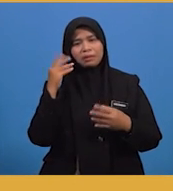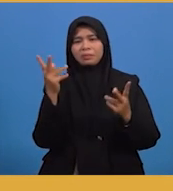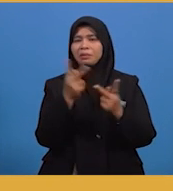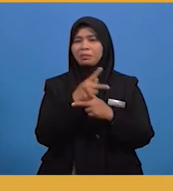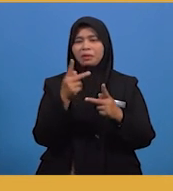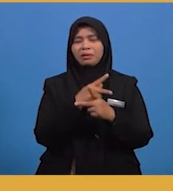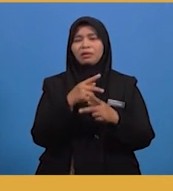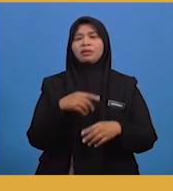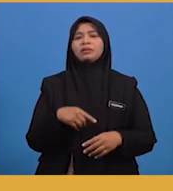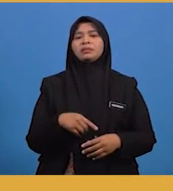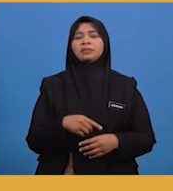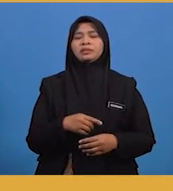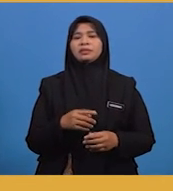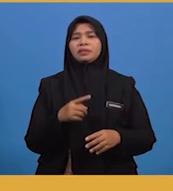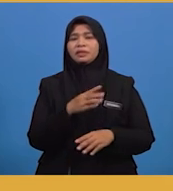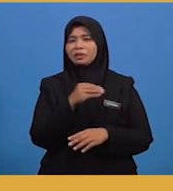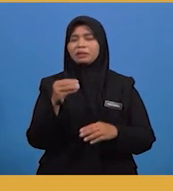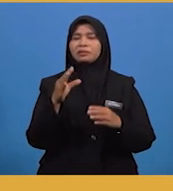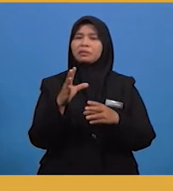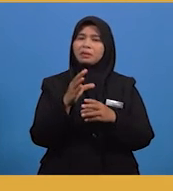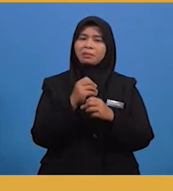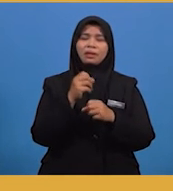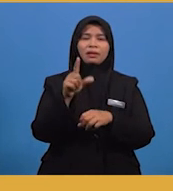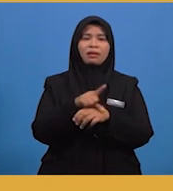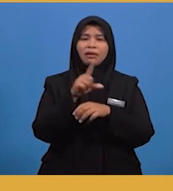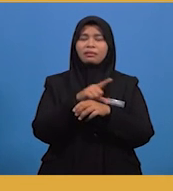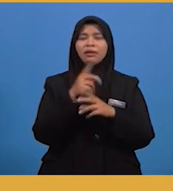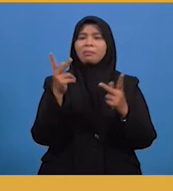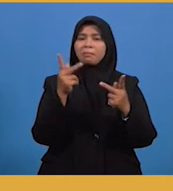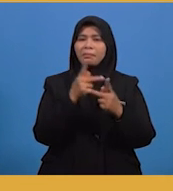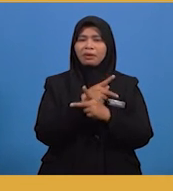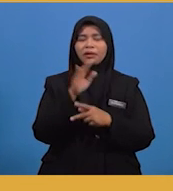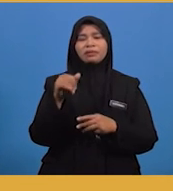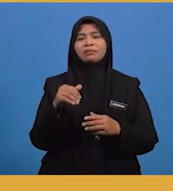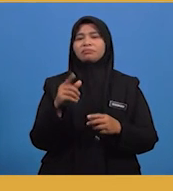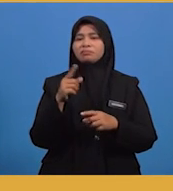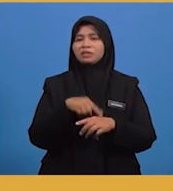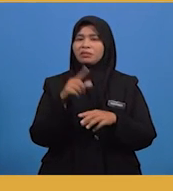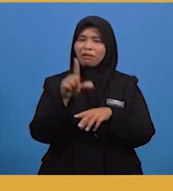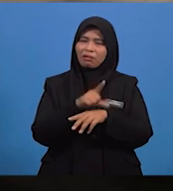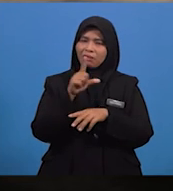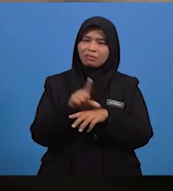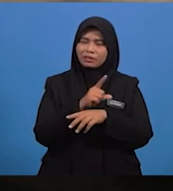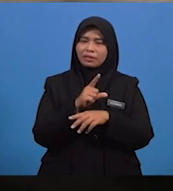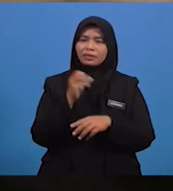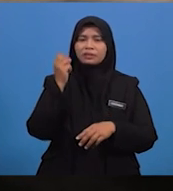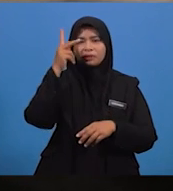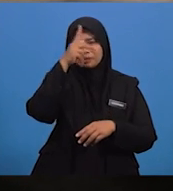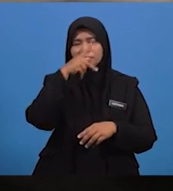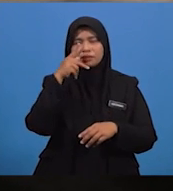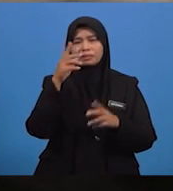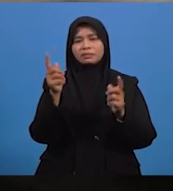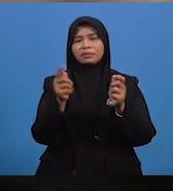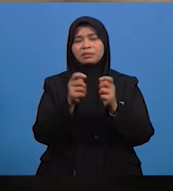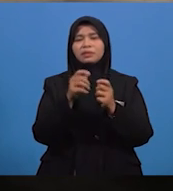Manchuria dan mendapat latihan perang yang terlatih. Sikap seperti ini